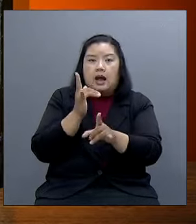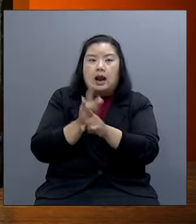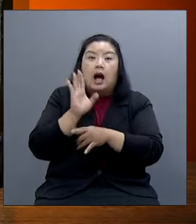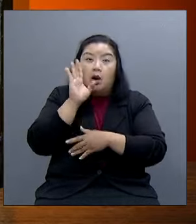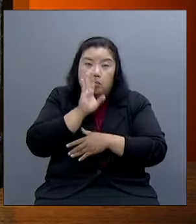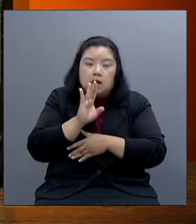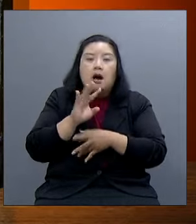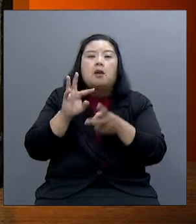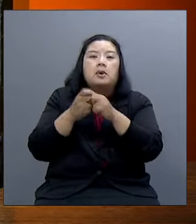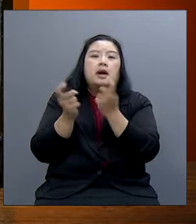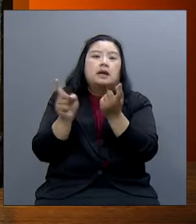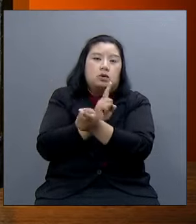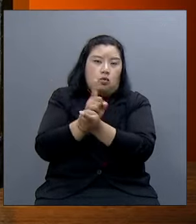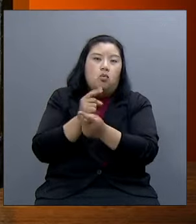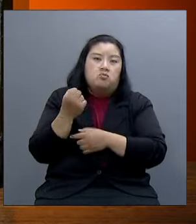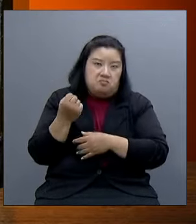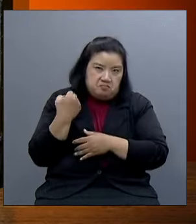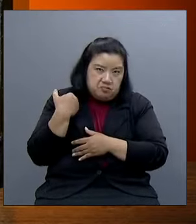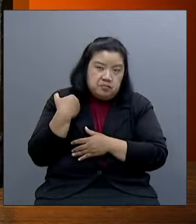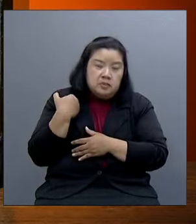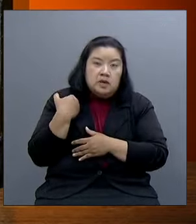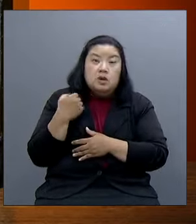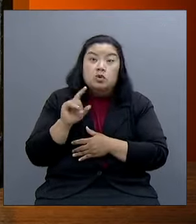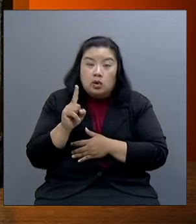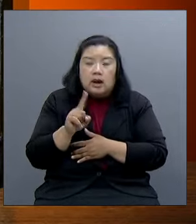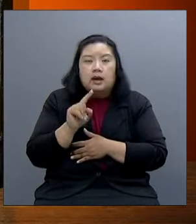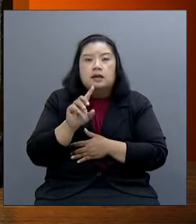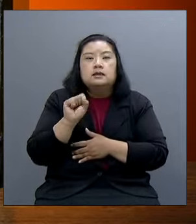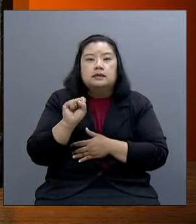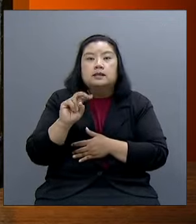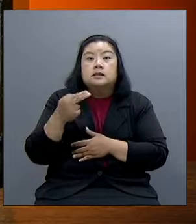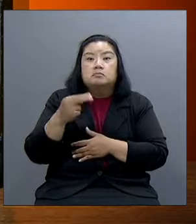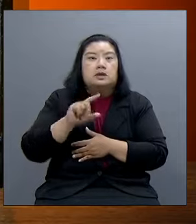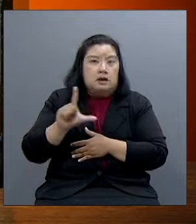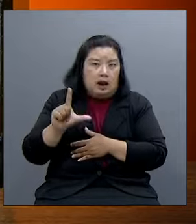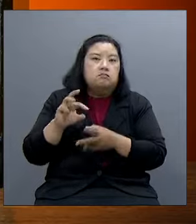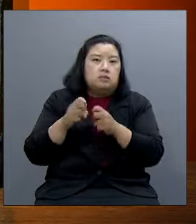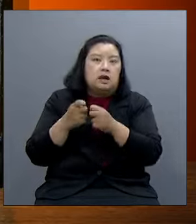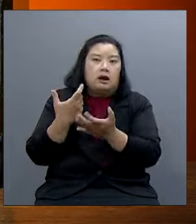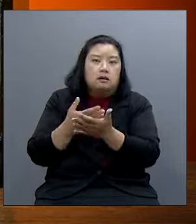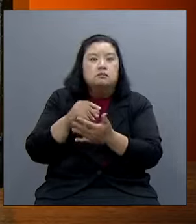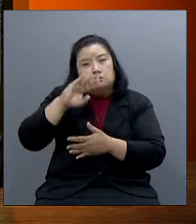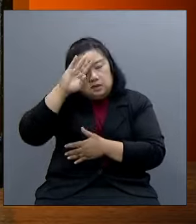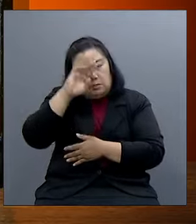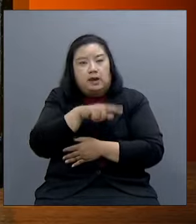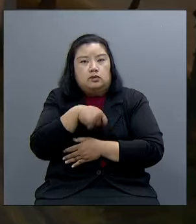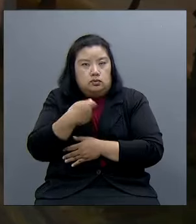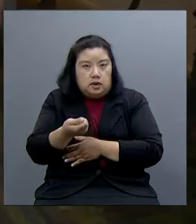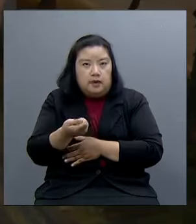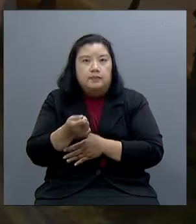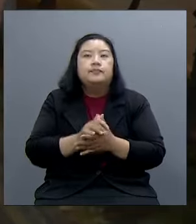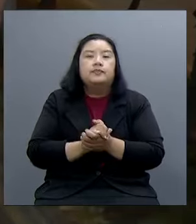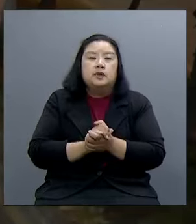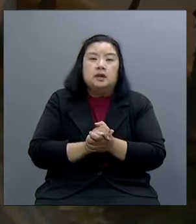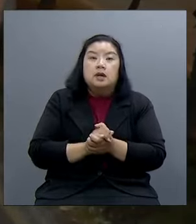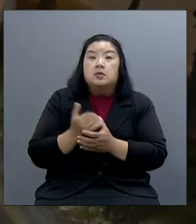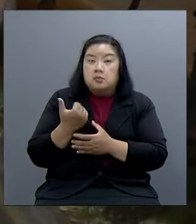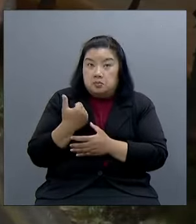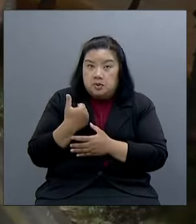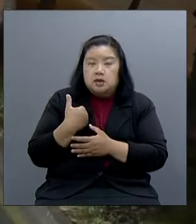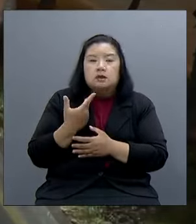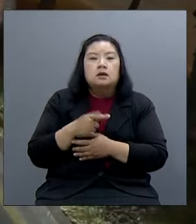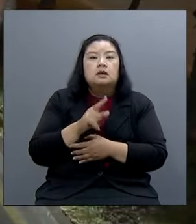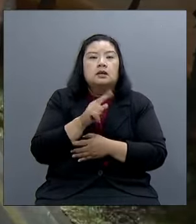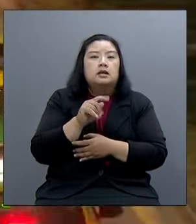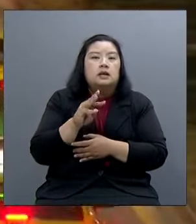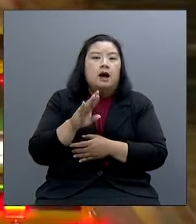ทางสังคมนะคะอย่างน้อยๆค่ะ 170,000 ล้านบาทนักวิชาการกิตติคุณ TDI นะคะบอกว่าที่ผ่านมา